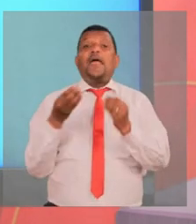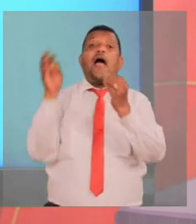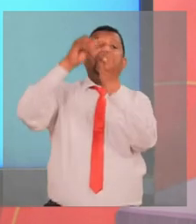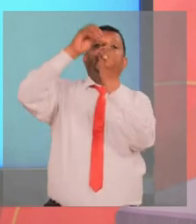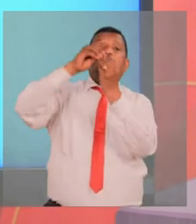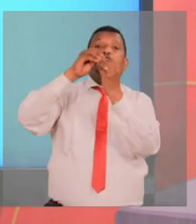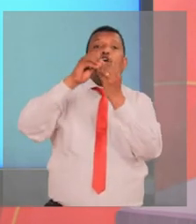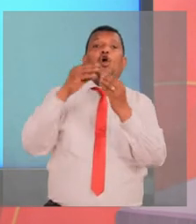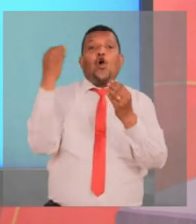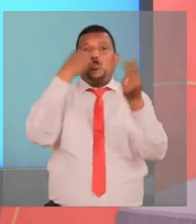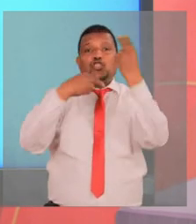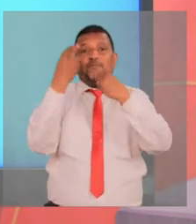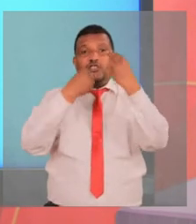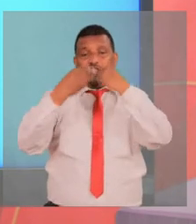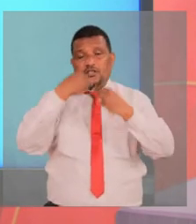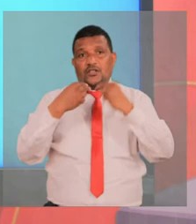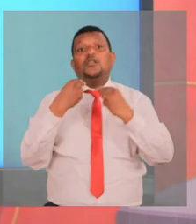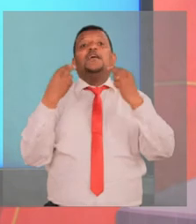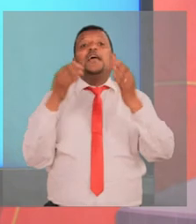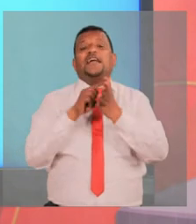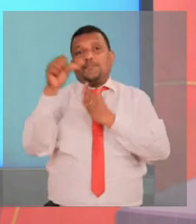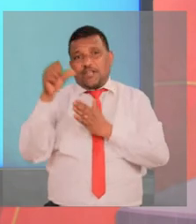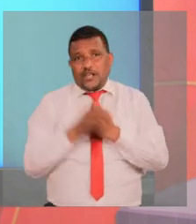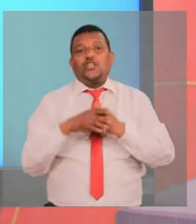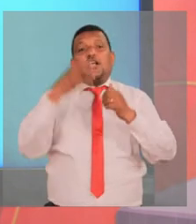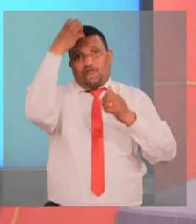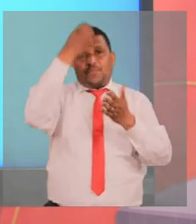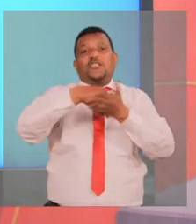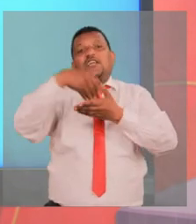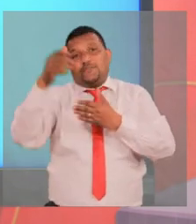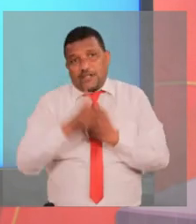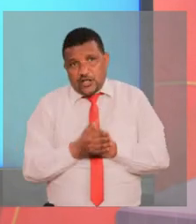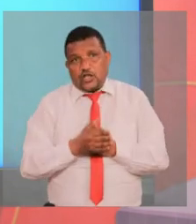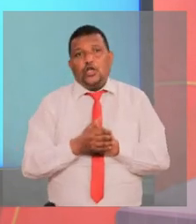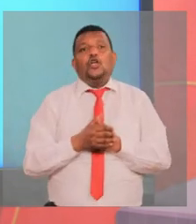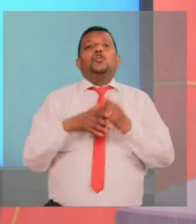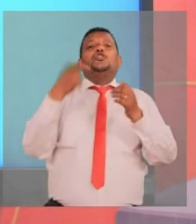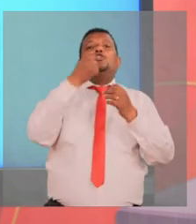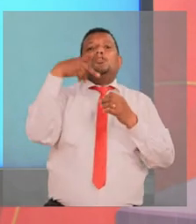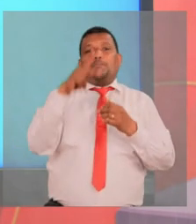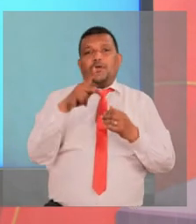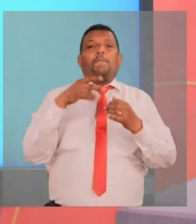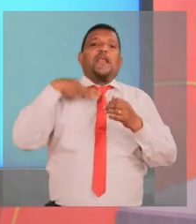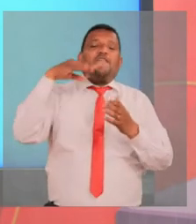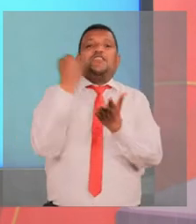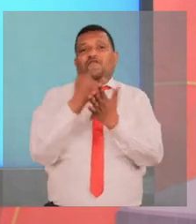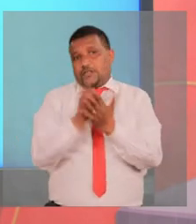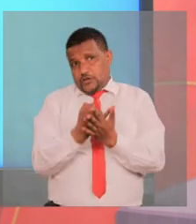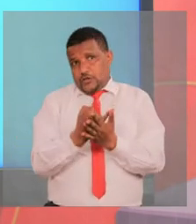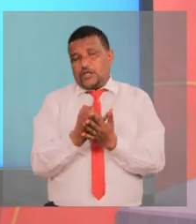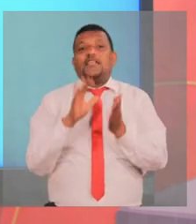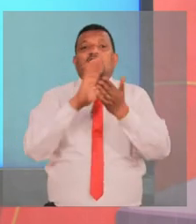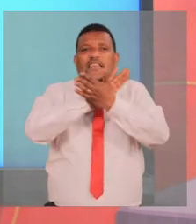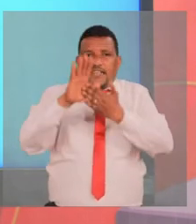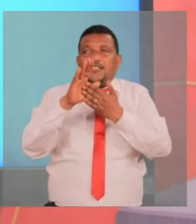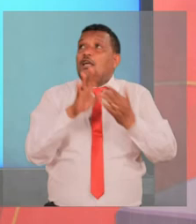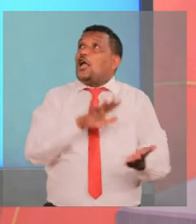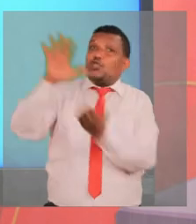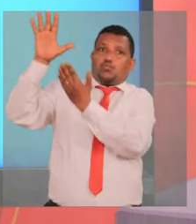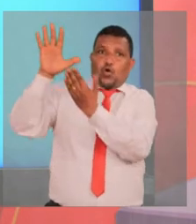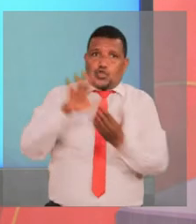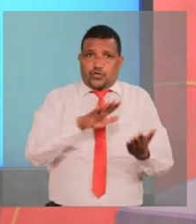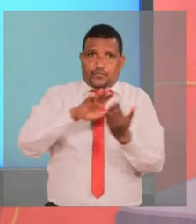आदि दश लैक्स प्रिंटर गवर्नमेंट एक्सपेंडिचर फॉर द बेस्ट रोमांटिक प्राइवेट इन्वेस्टमेंट एंड एक्सपोर्ट जनरेट